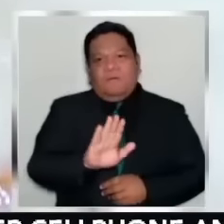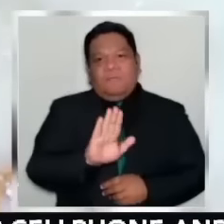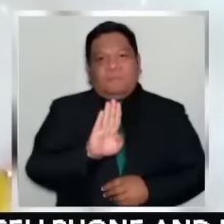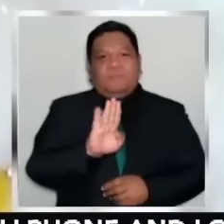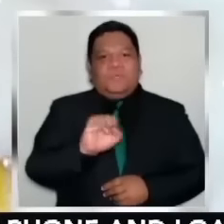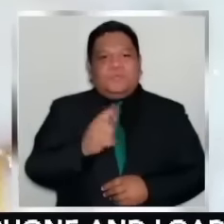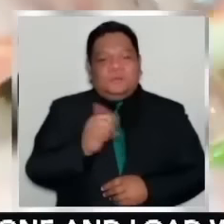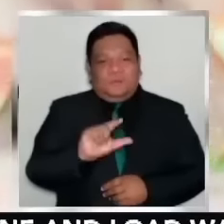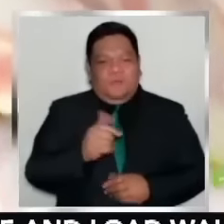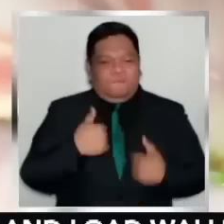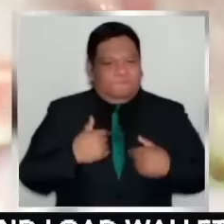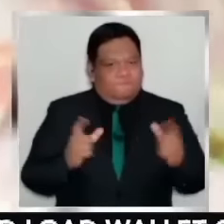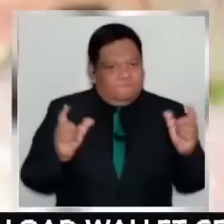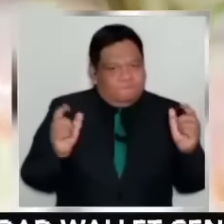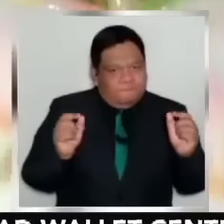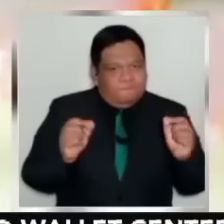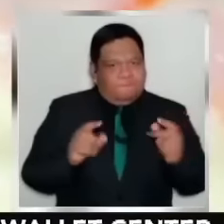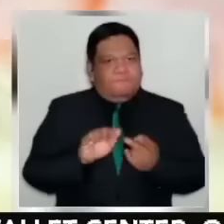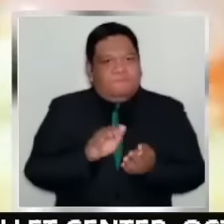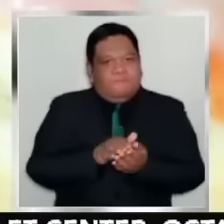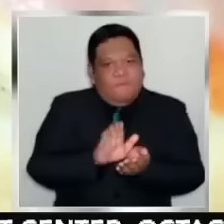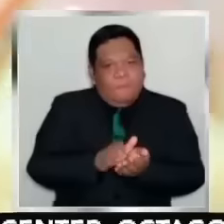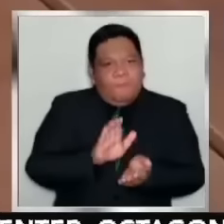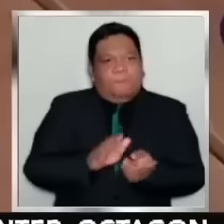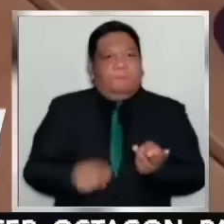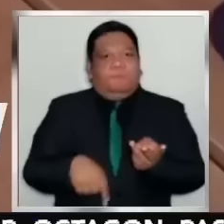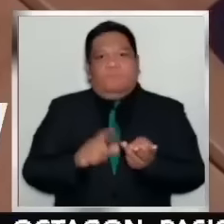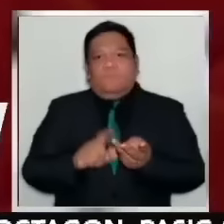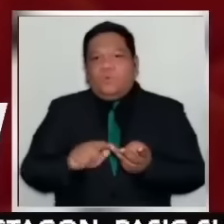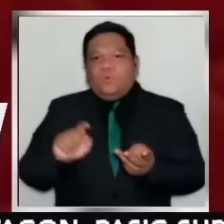at hipon. Grabe, punong-puno ng alige.